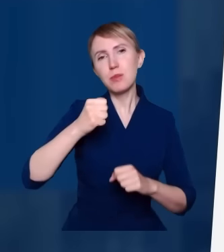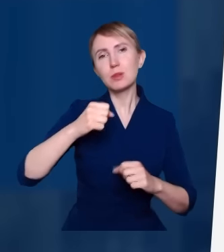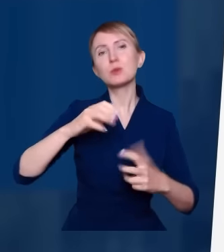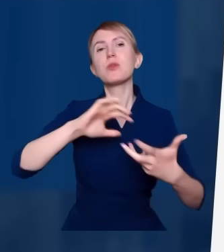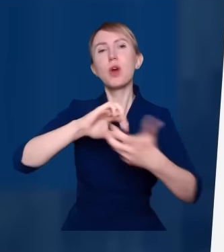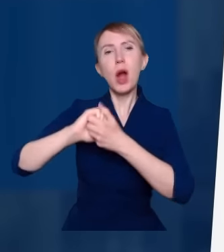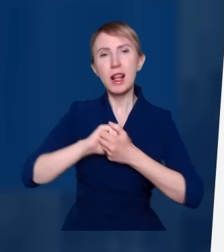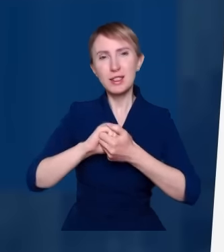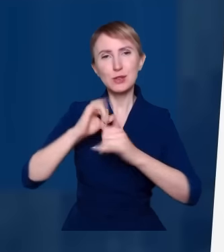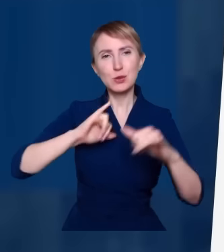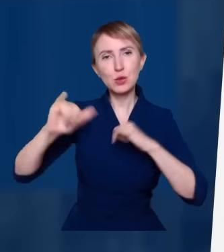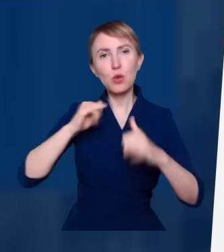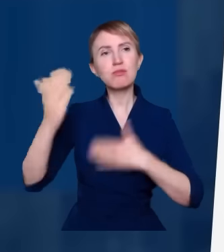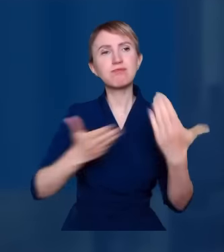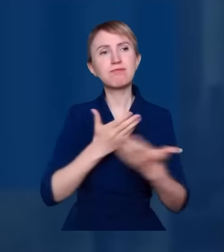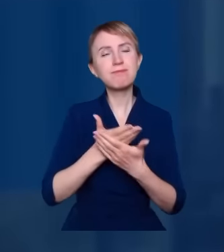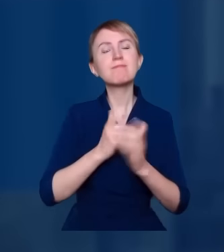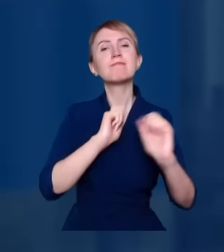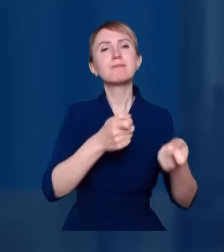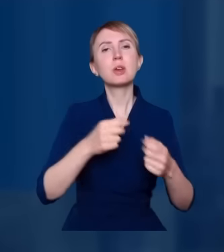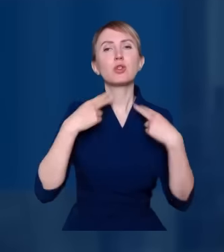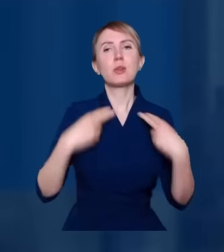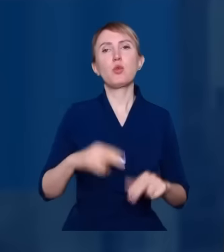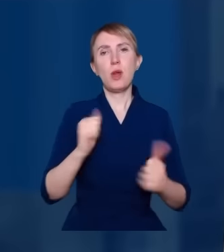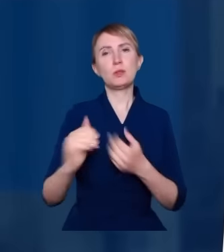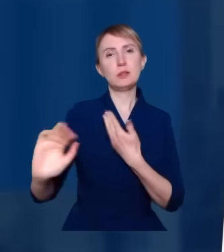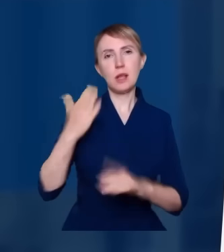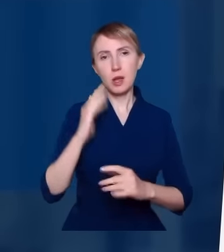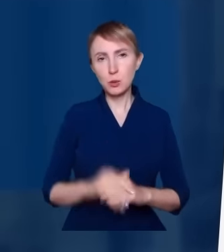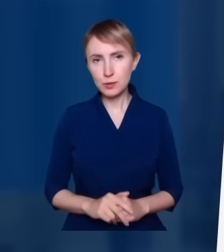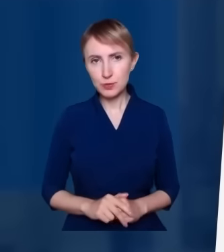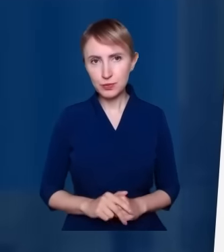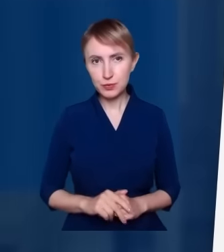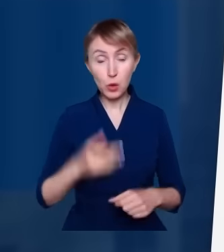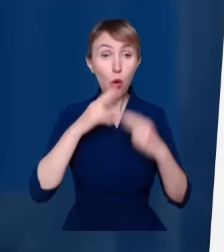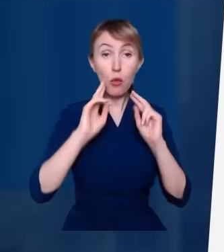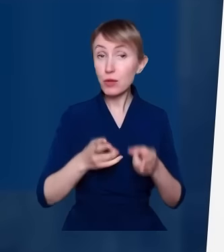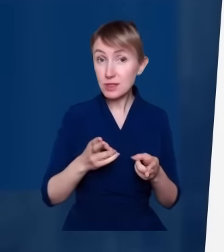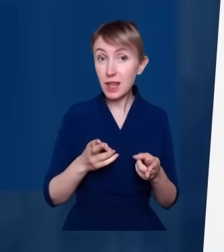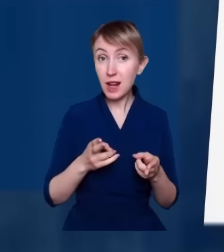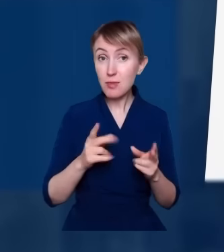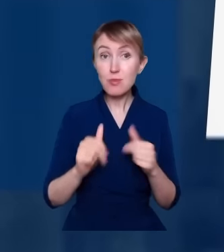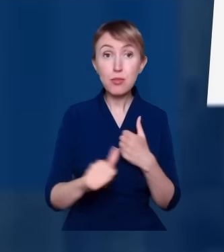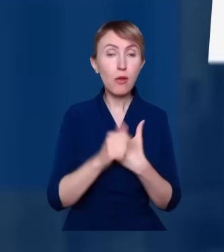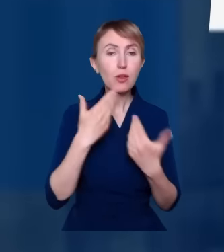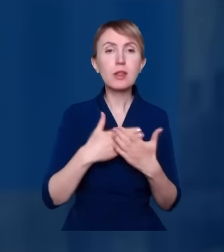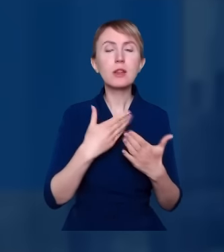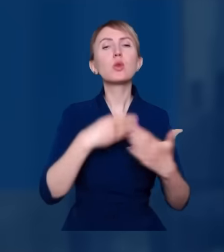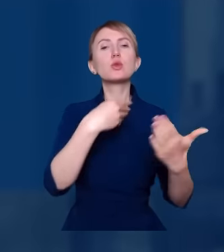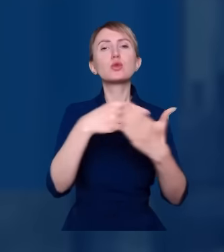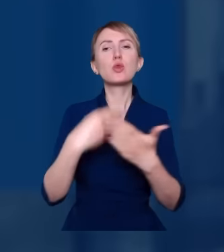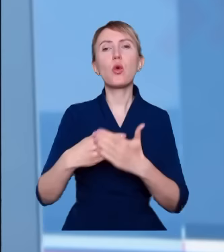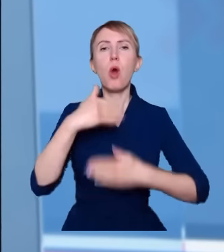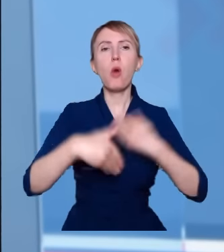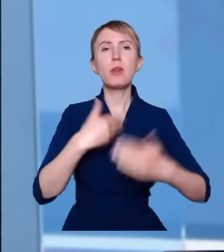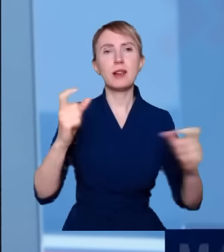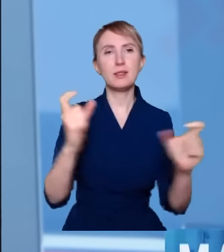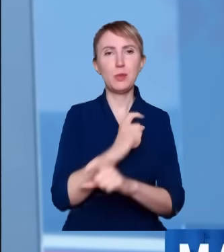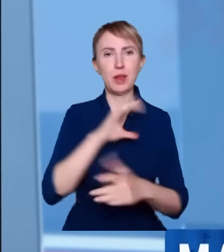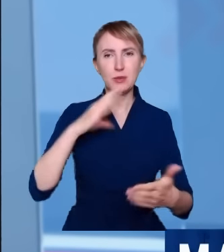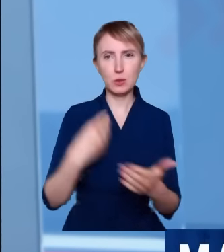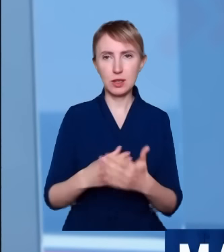o postawienie go przed Trybunałem Stanu. Oficjalne powody? Między innymi skup obligacji Skarbu Państwa. W trakcie